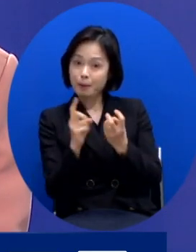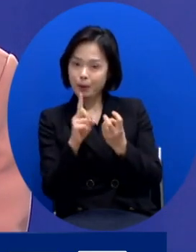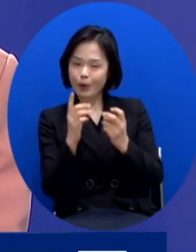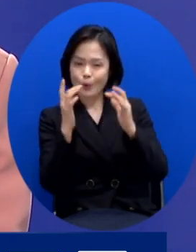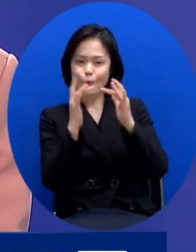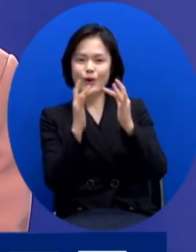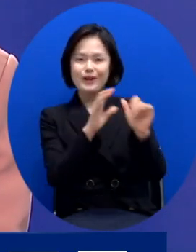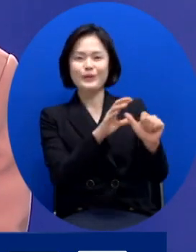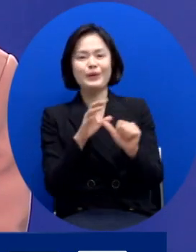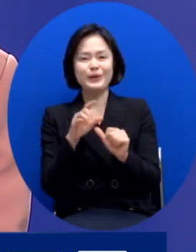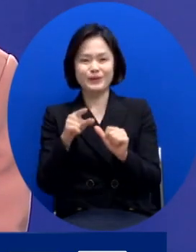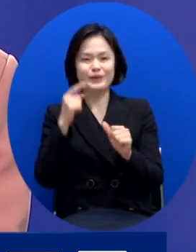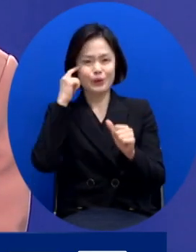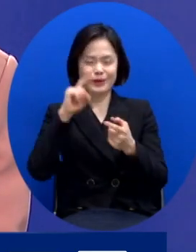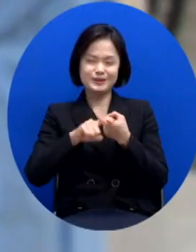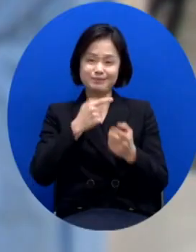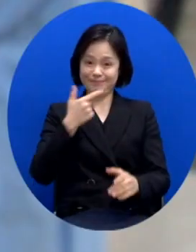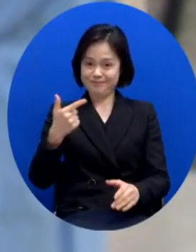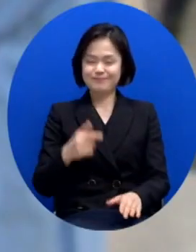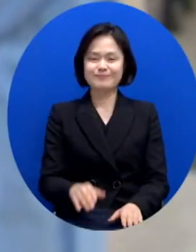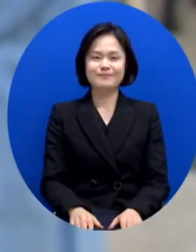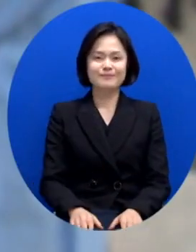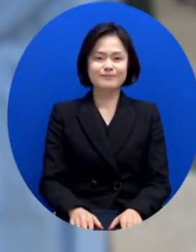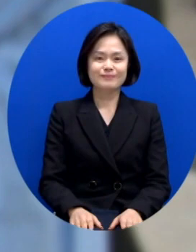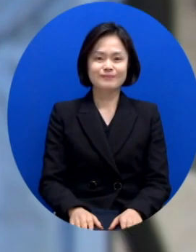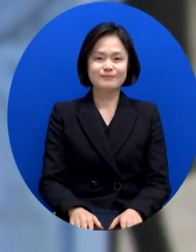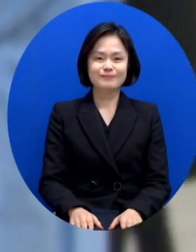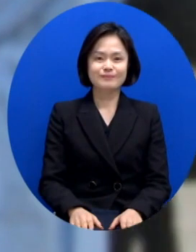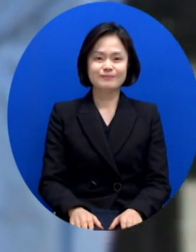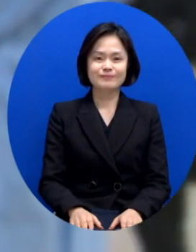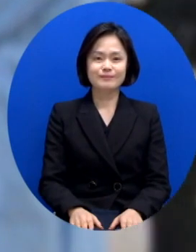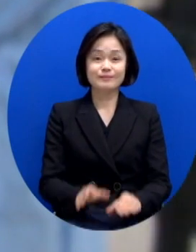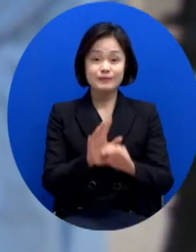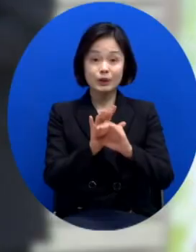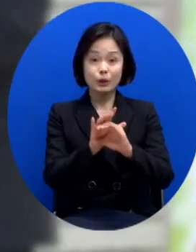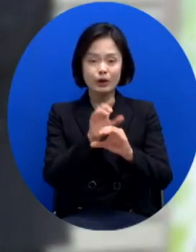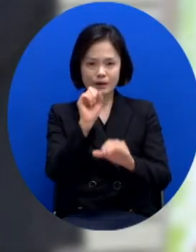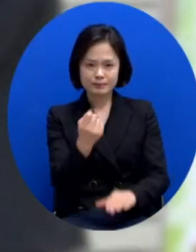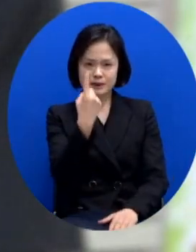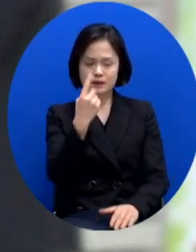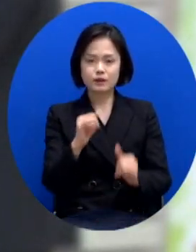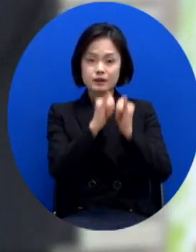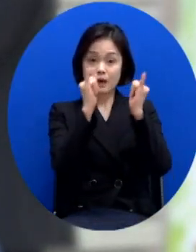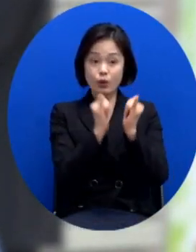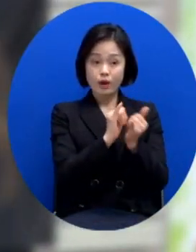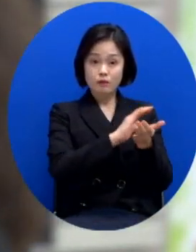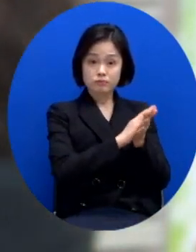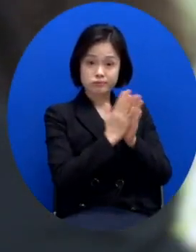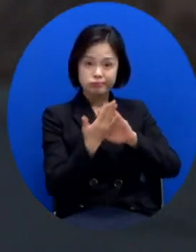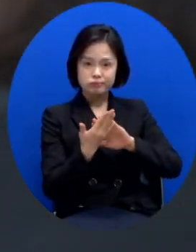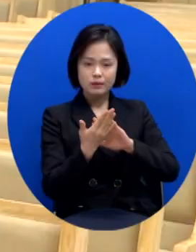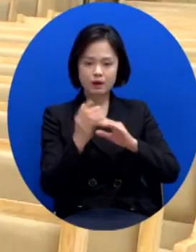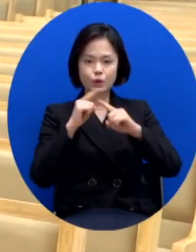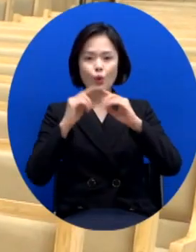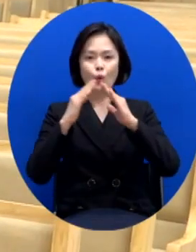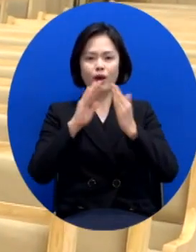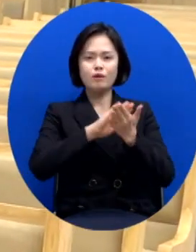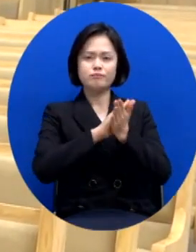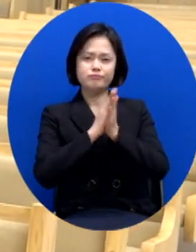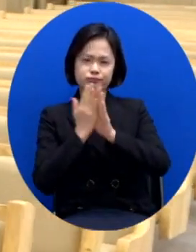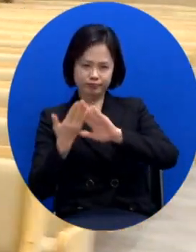있습니다 최대 진 기잡니다 코로나 1 그로 인해 우리 사회는 물론 한국교회도 큰 변화를 겪고